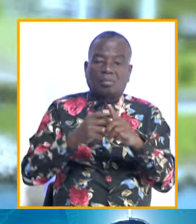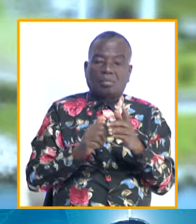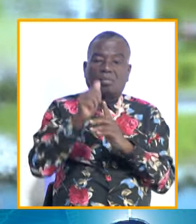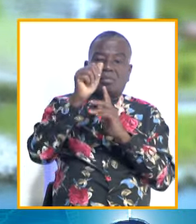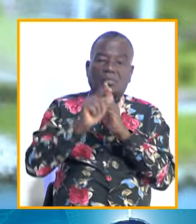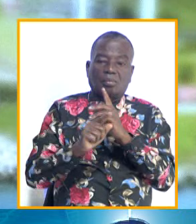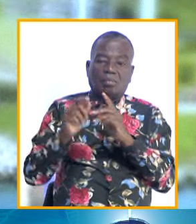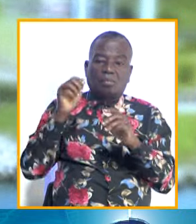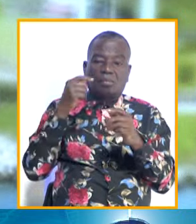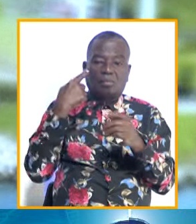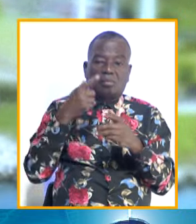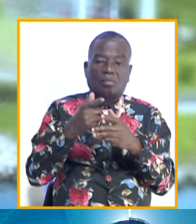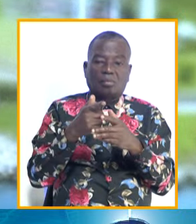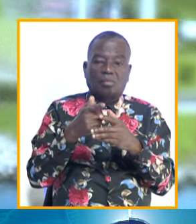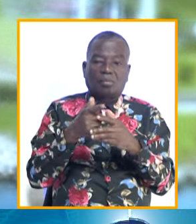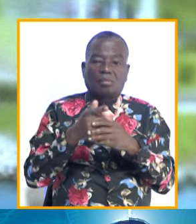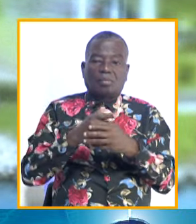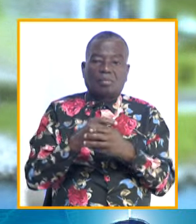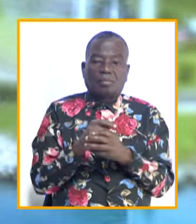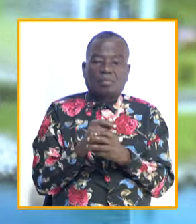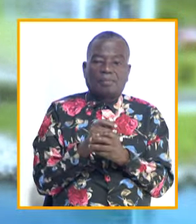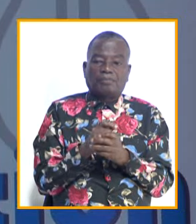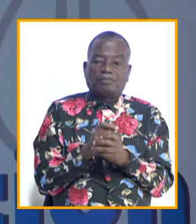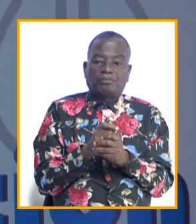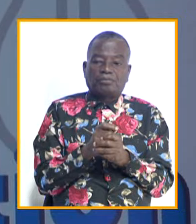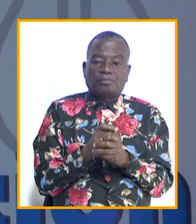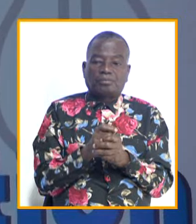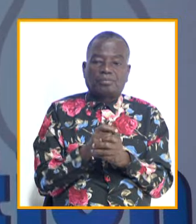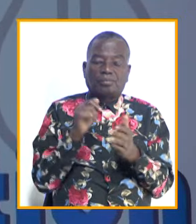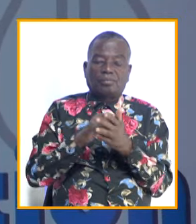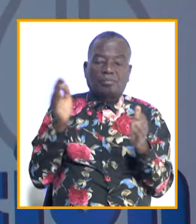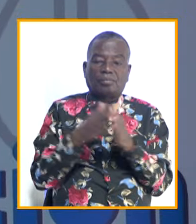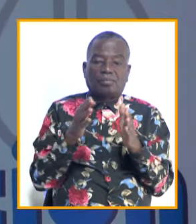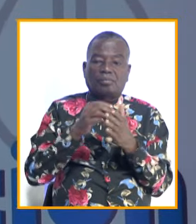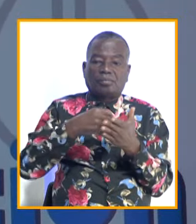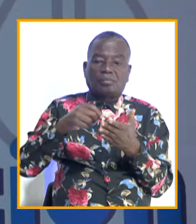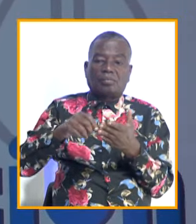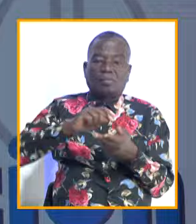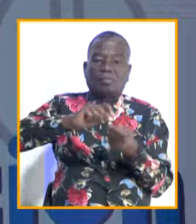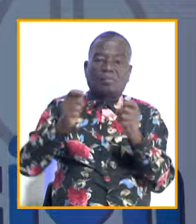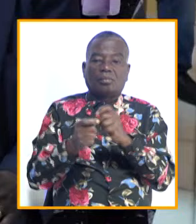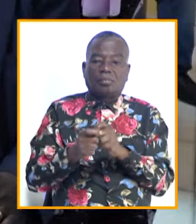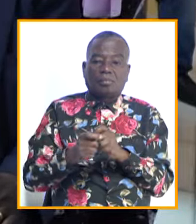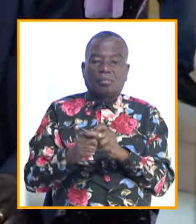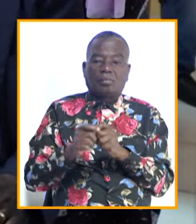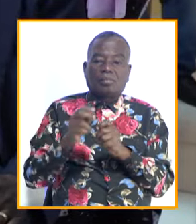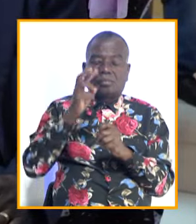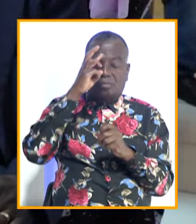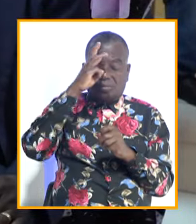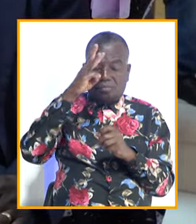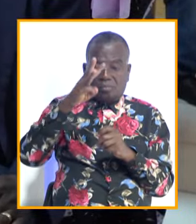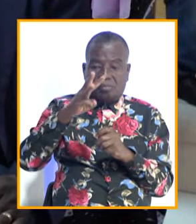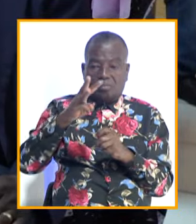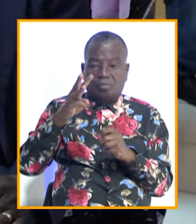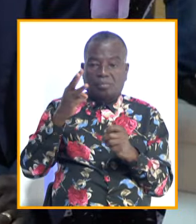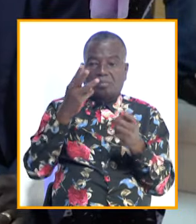prépare avec Ismaël Evradeo et Davy Soyo. C'est une rencontre qui inscrit l'innovation et l'invention en point d'honneur 72